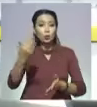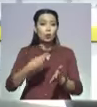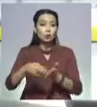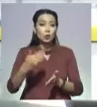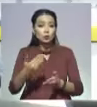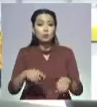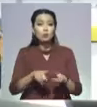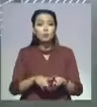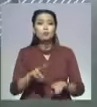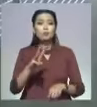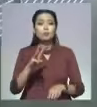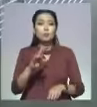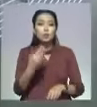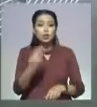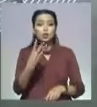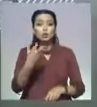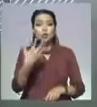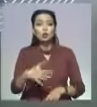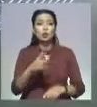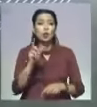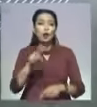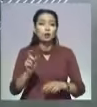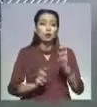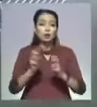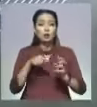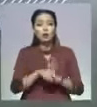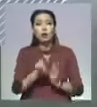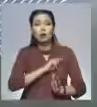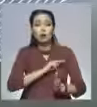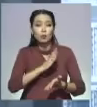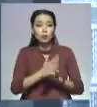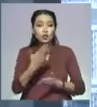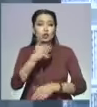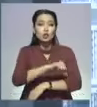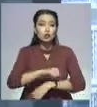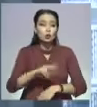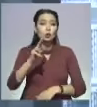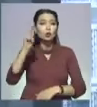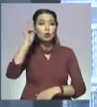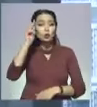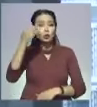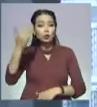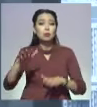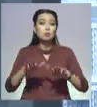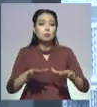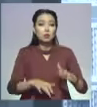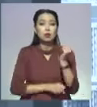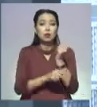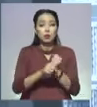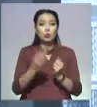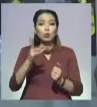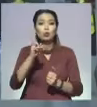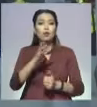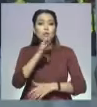өзі отандық. Бүгінде зауытта 350 адам еңбек етеді. Оның басым көпшілігі шетелдік оқу орындарында білімін шыңдаған жергілікті жұмысшылар.